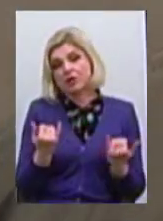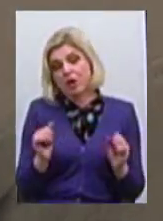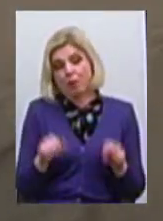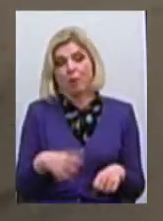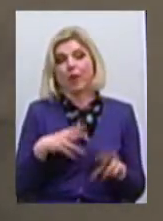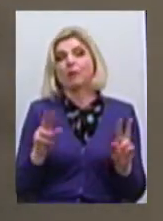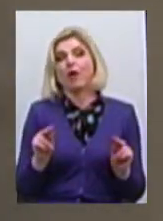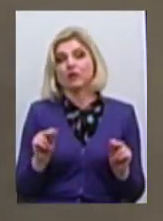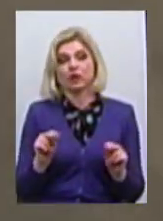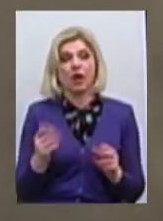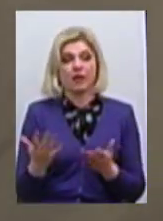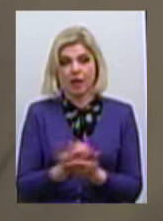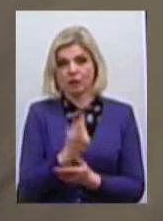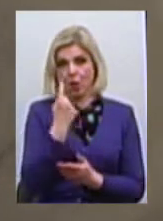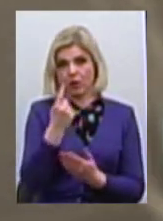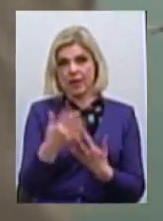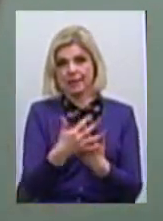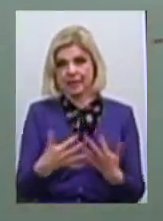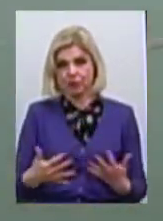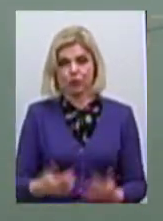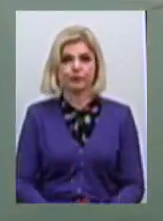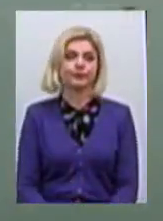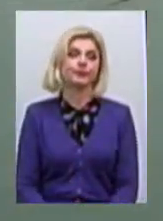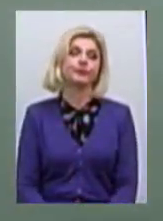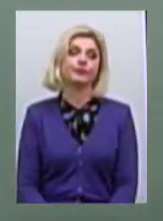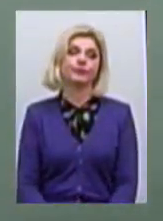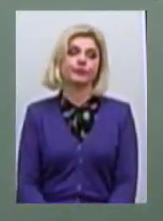Пощастило. Знайшли одну сітку.